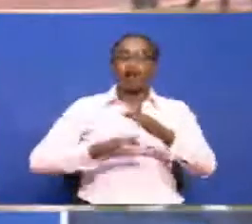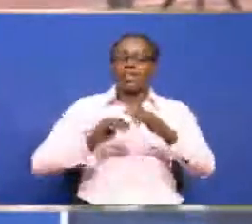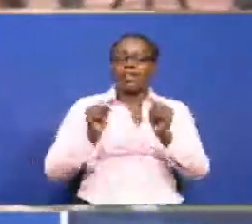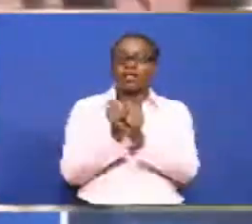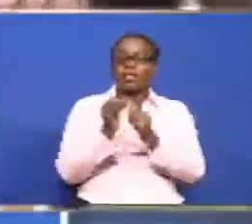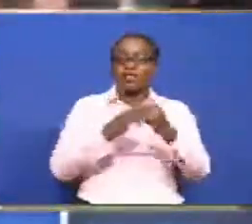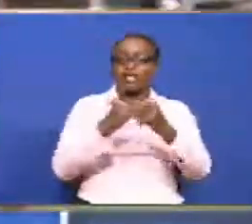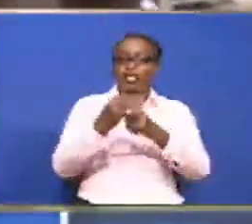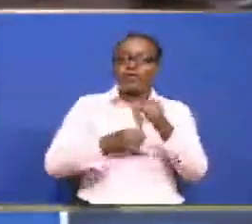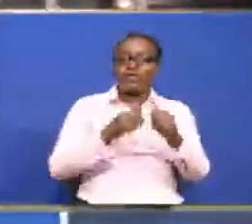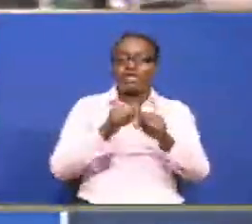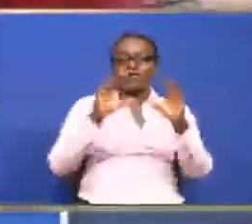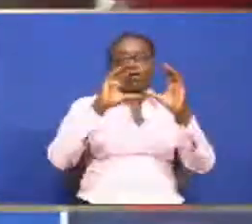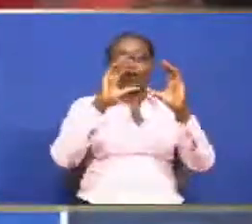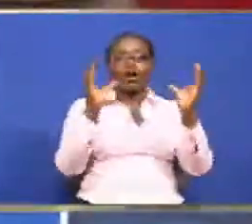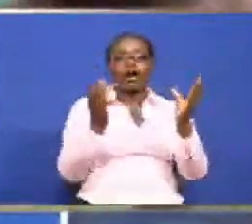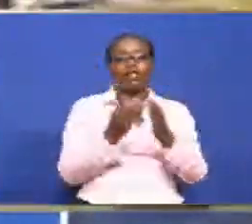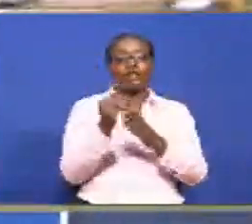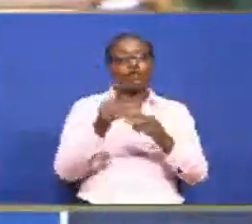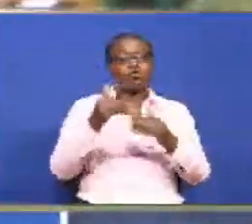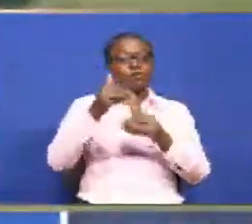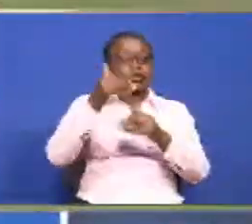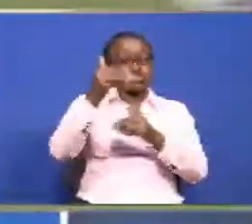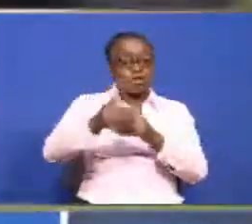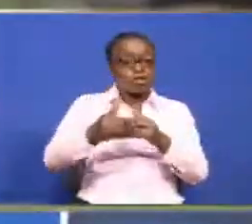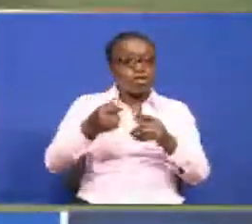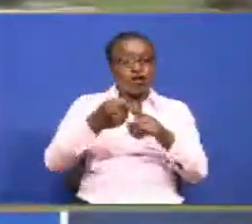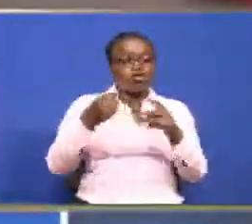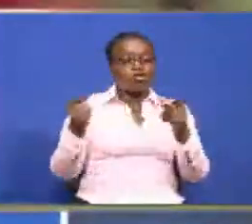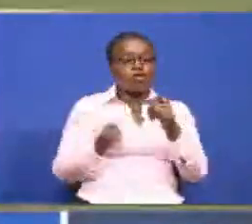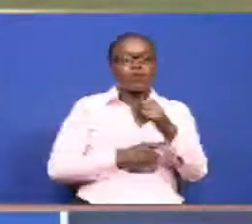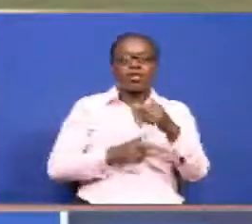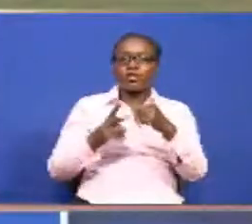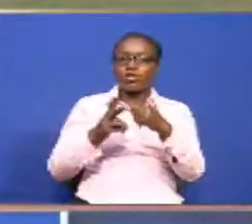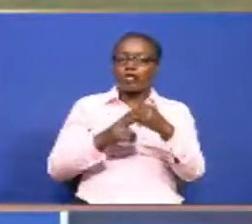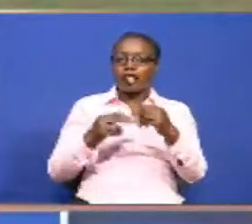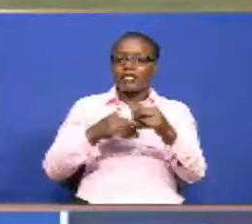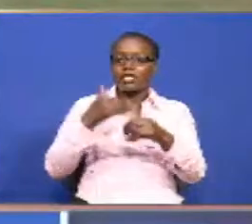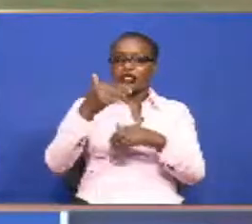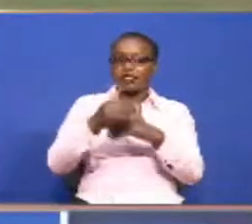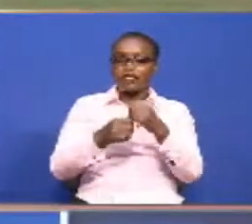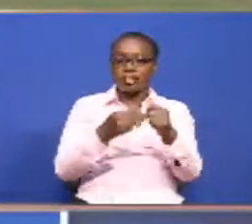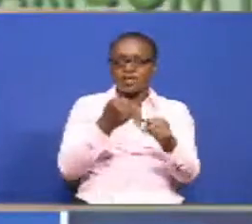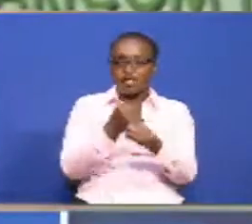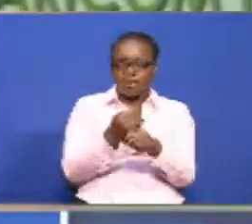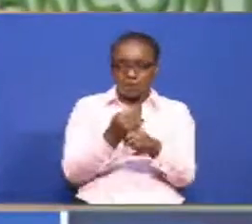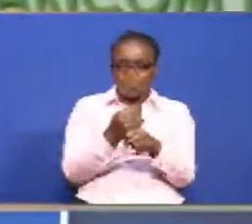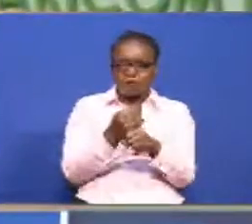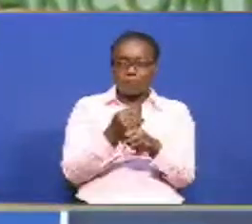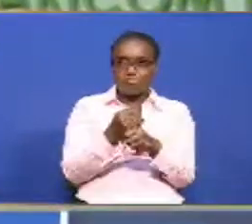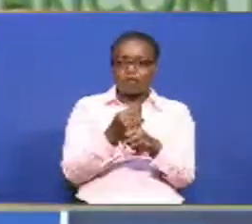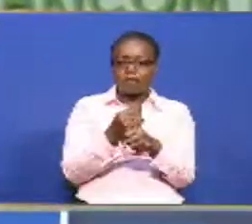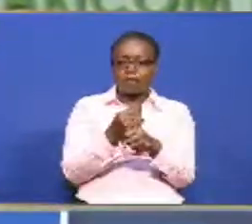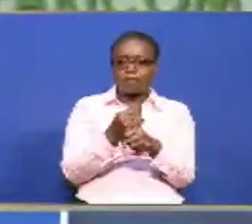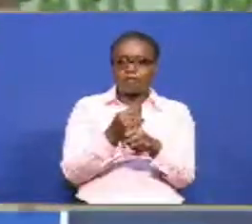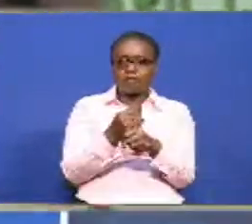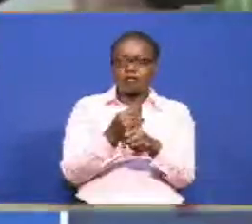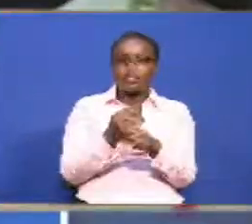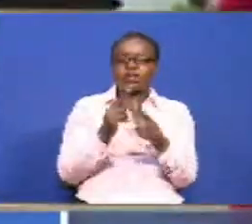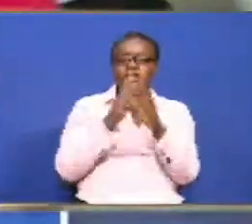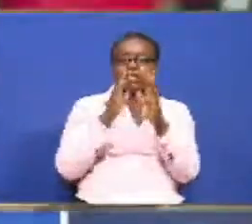18 duniani yaliyoahirishwa kutoka mwezi Julai hadi mwaka ujao.